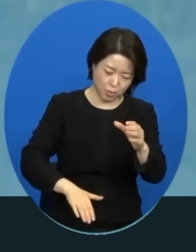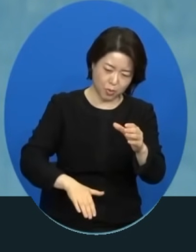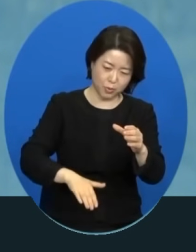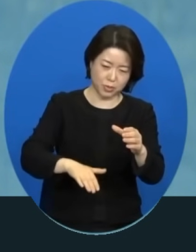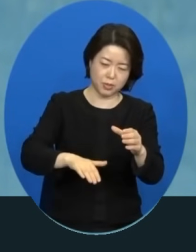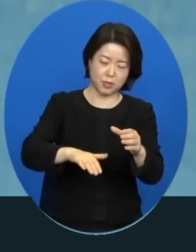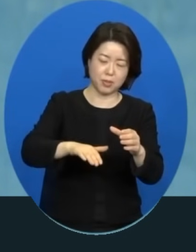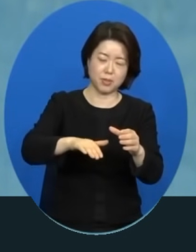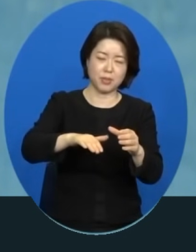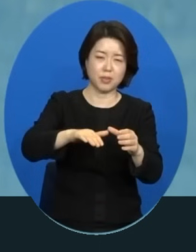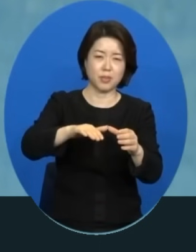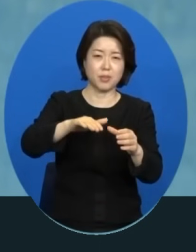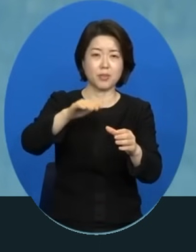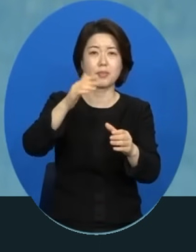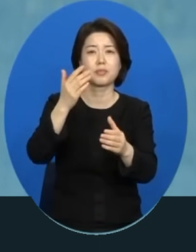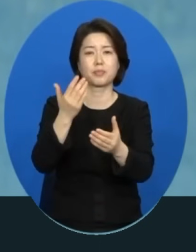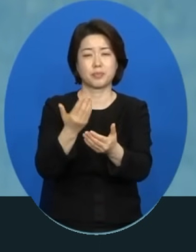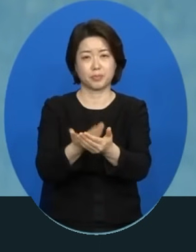채워주소서.